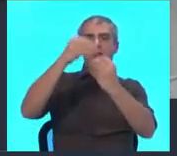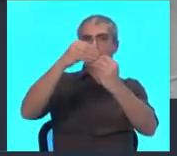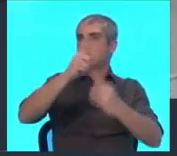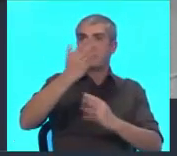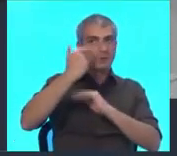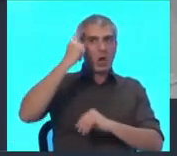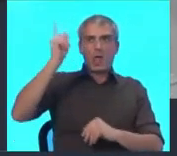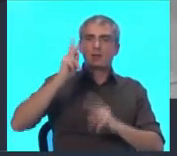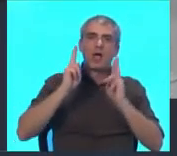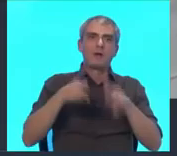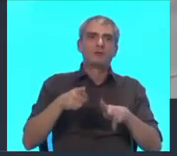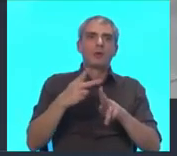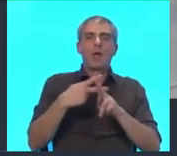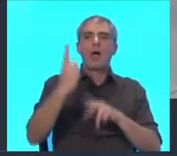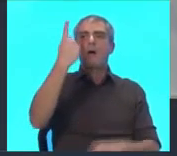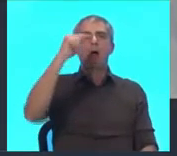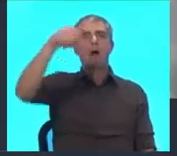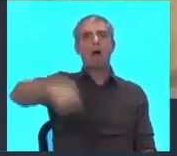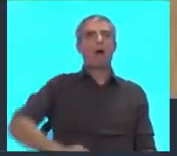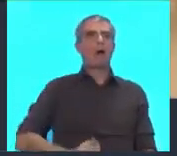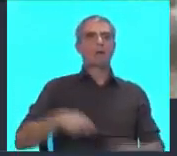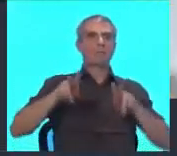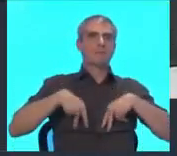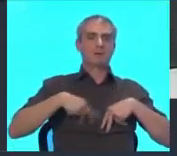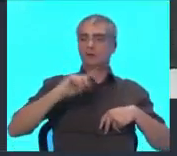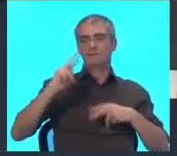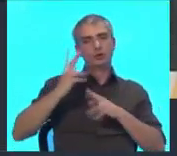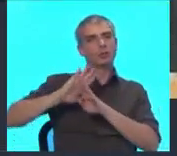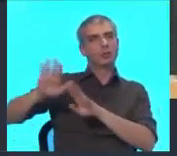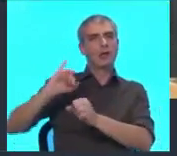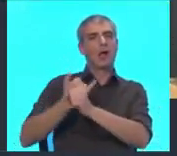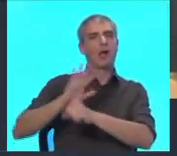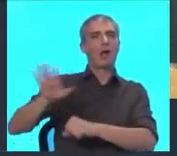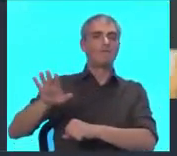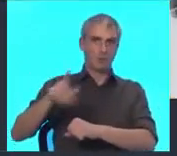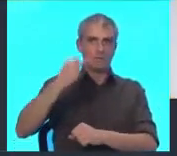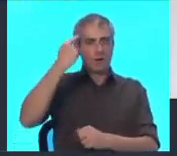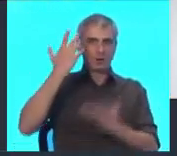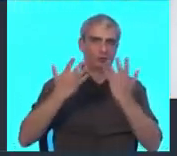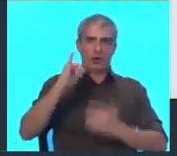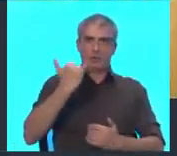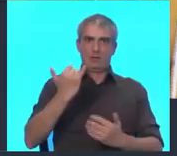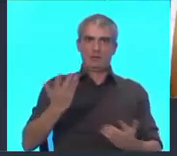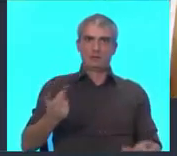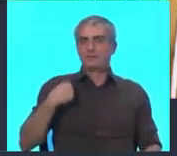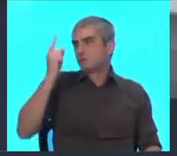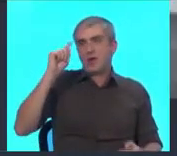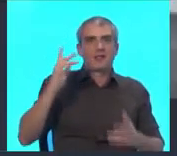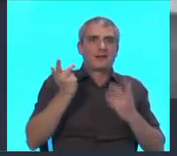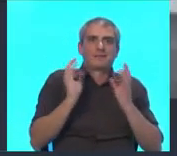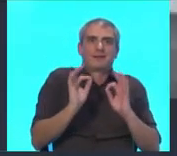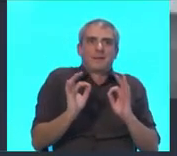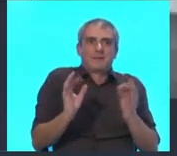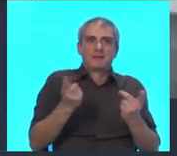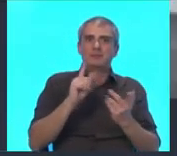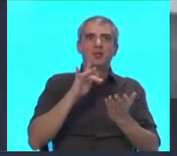לאופציה הזאת של החזרה רק של עובר אחד ואת השני להקפיא, ובהחלט הייתה שוקלת אותה היום. אני לא יודעת כמה באמת מי